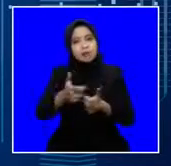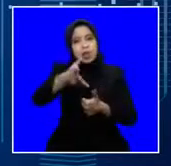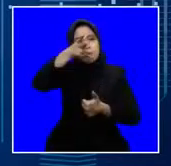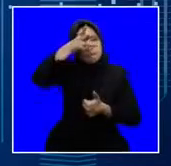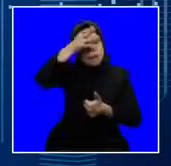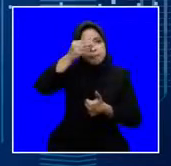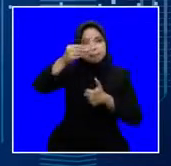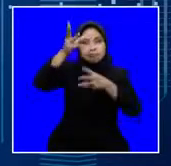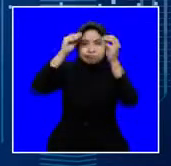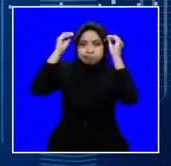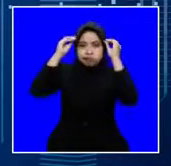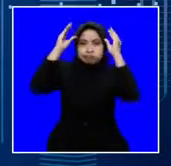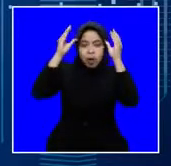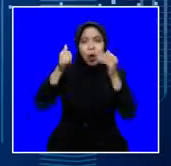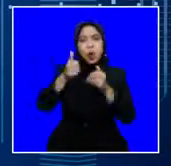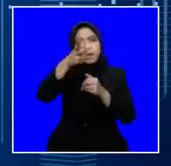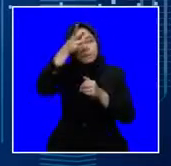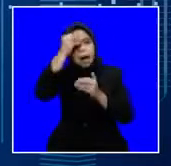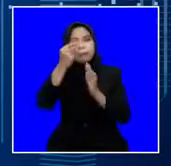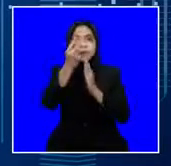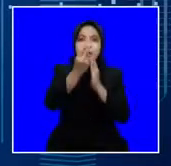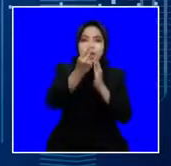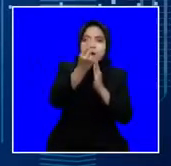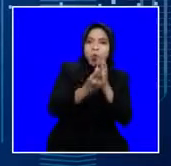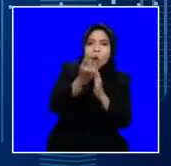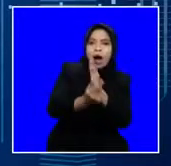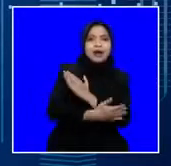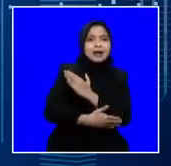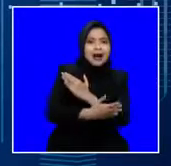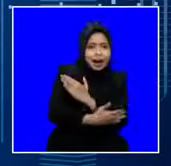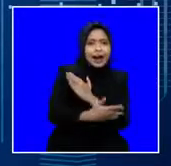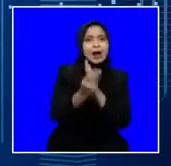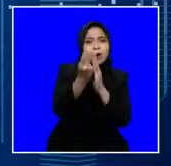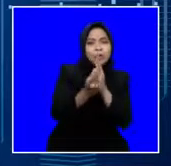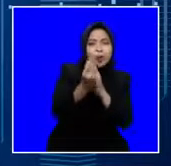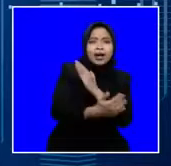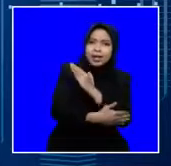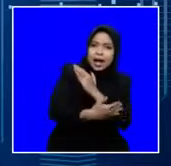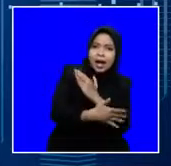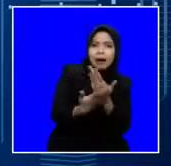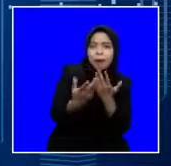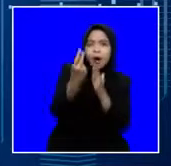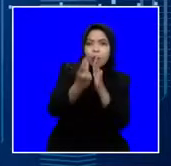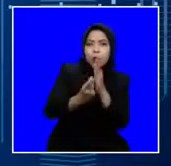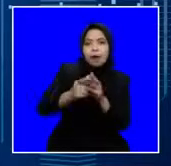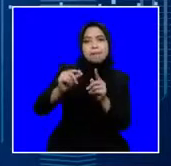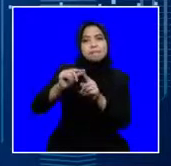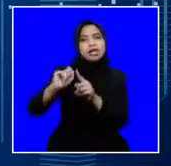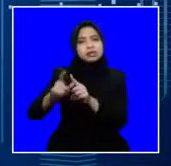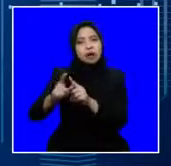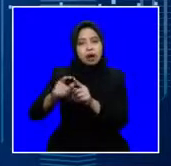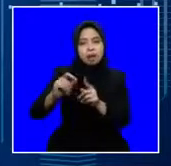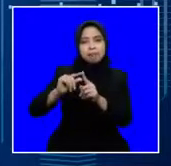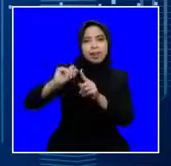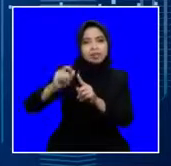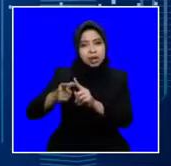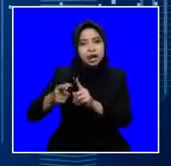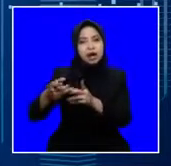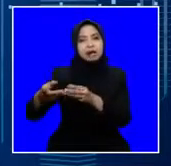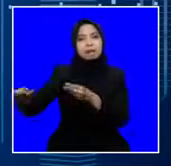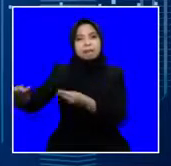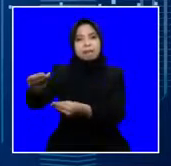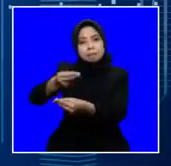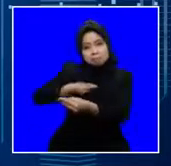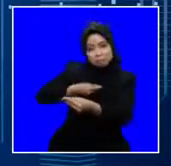memahami uang negara, uang dari hasil pajak kita adalah